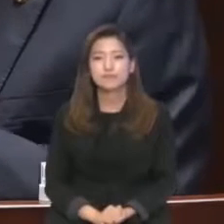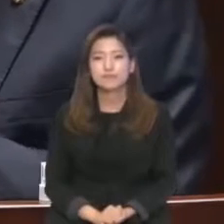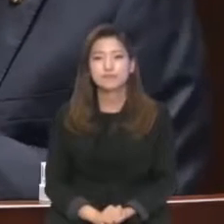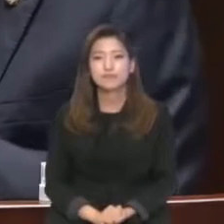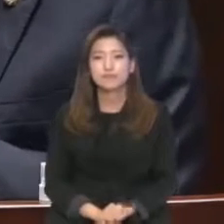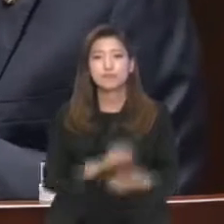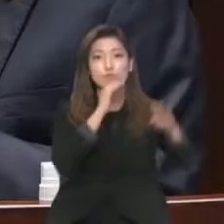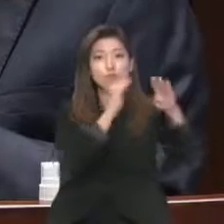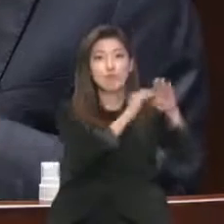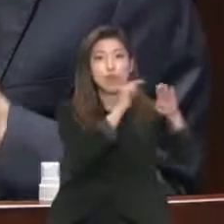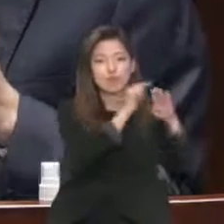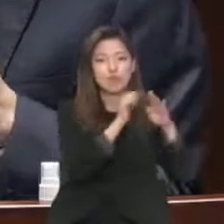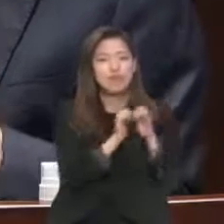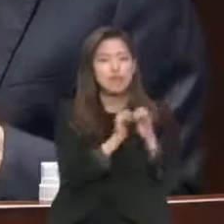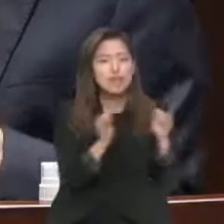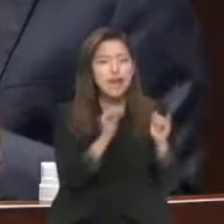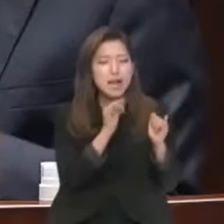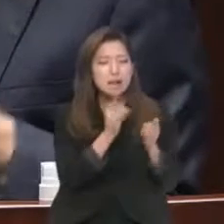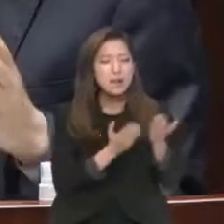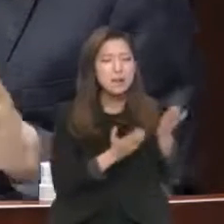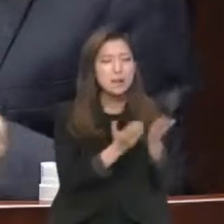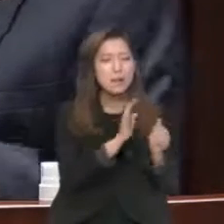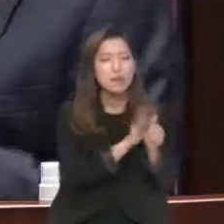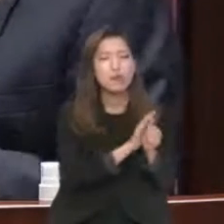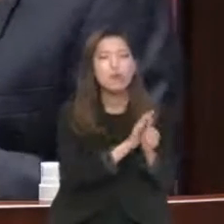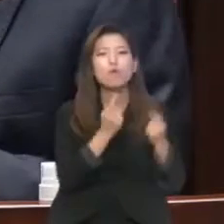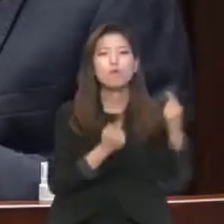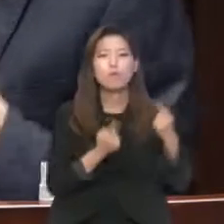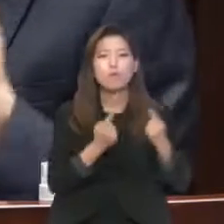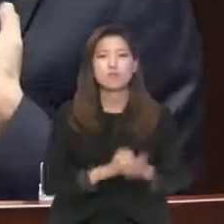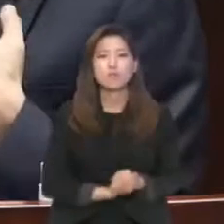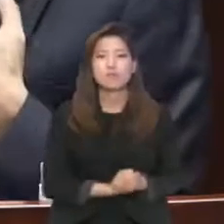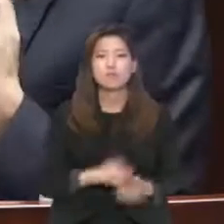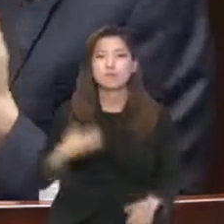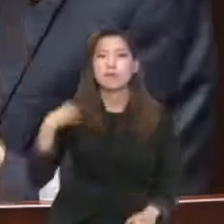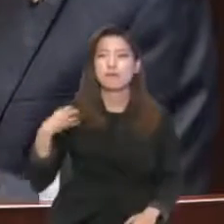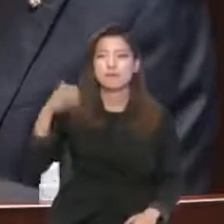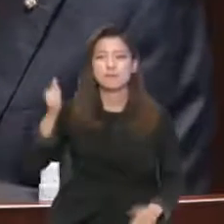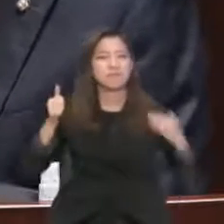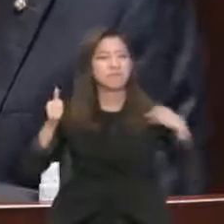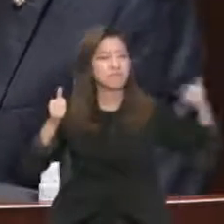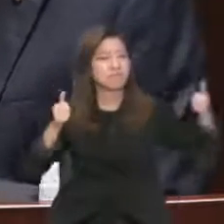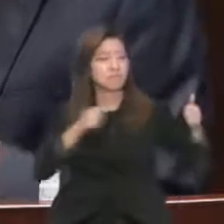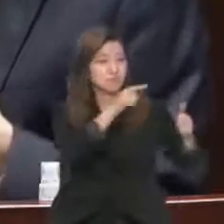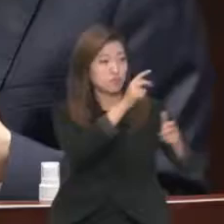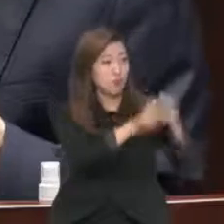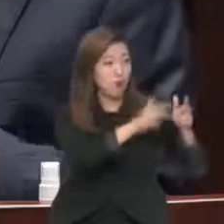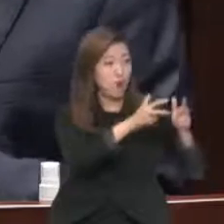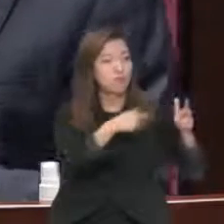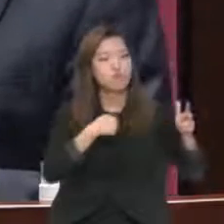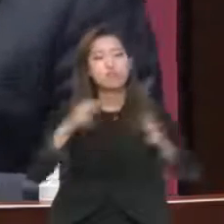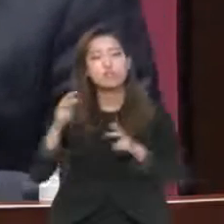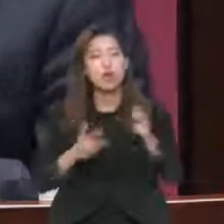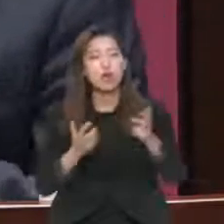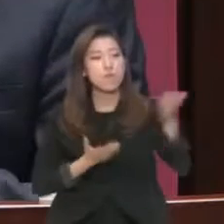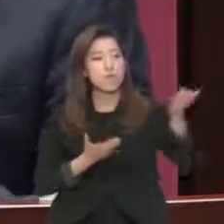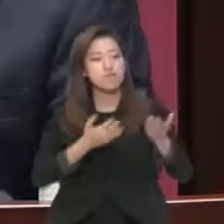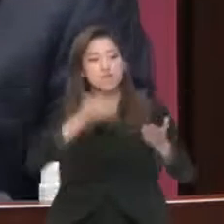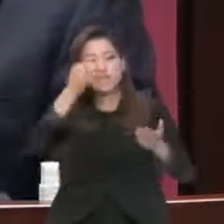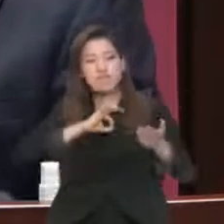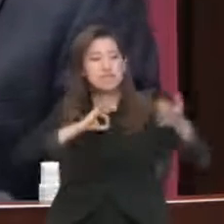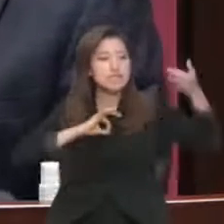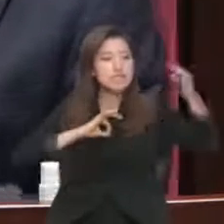인도교류적인 협력보다는 아주 그냥 거치게 얘기해서 선수 나와서 당신들도 사업해서 이익을 얻고 우리도 이익을 얻자라는 제안을